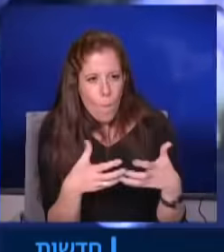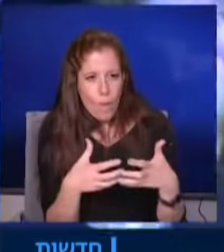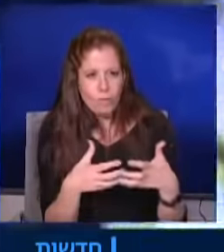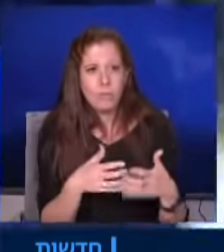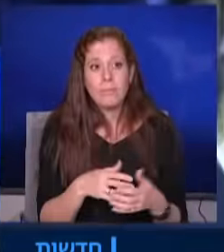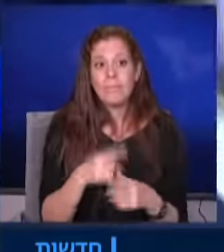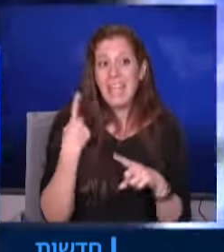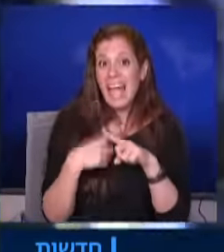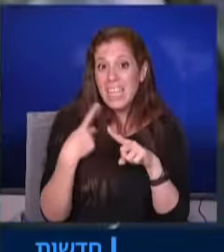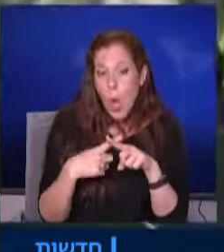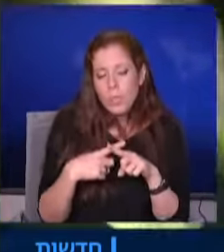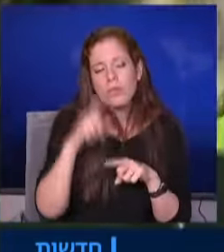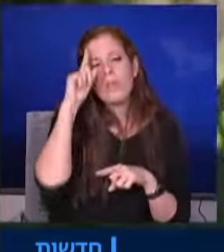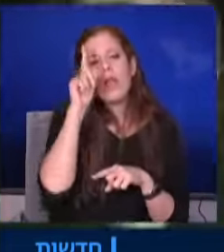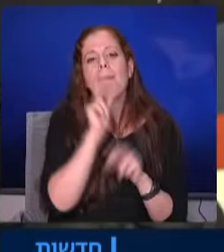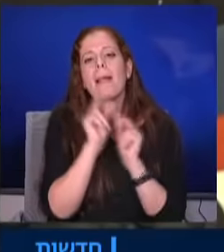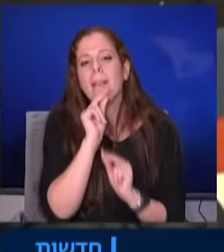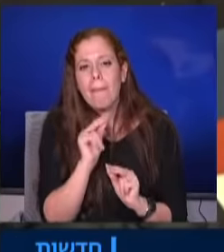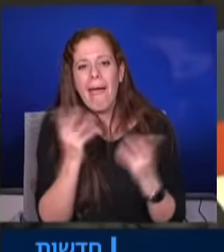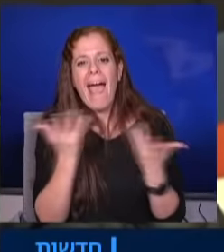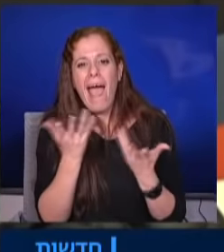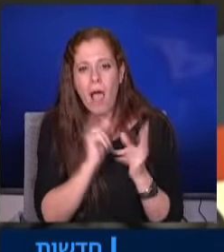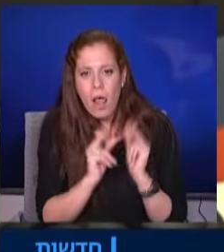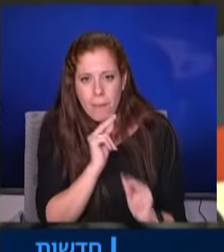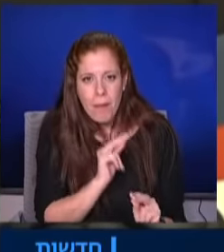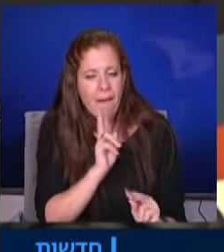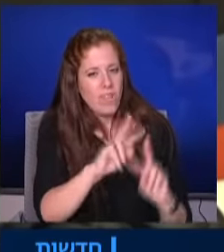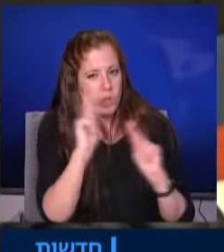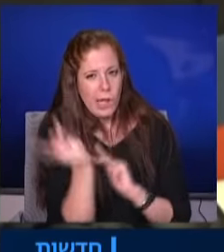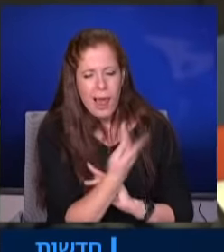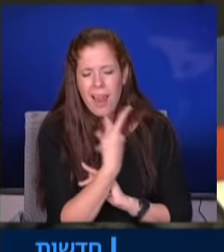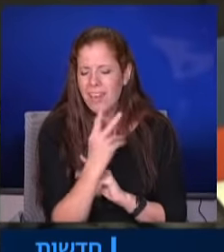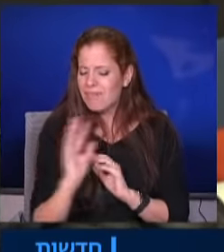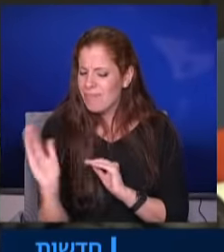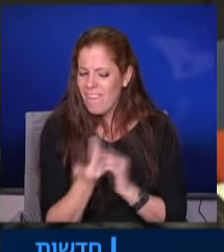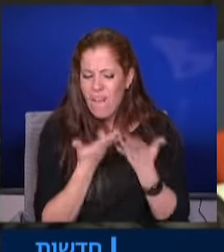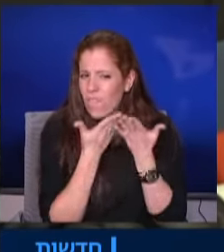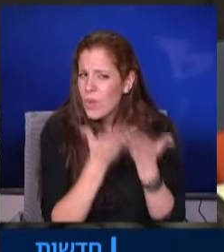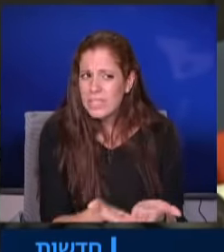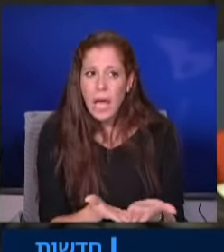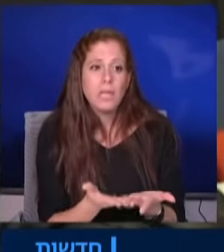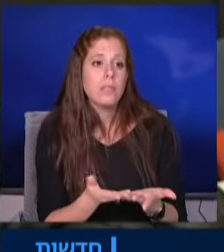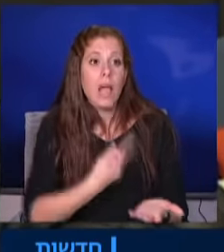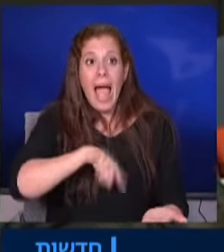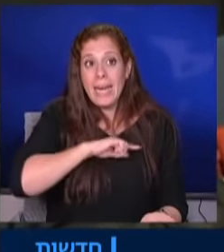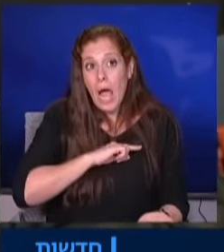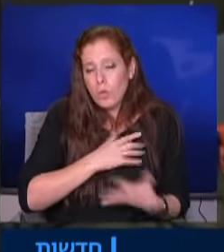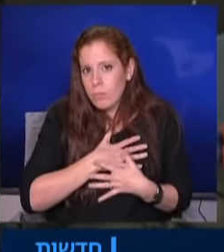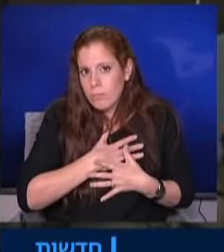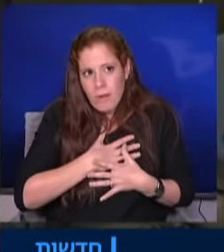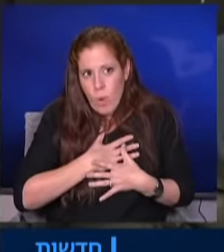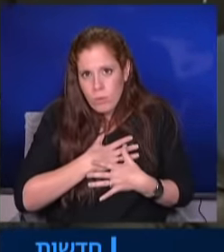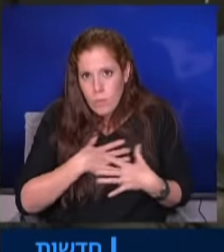שאתה יודע עם מי לדבר, אתה יודע איך לדבר, ויש קהילה והיא מקיפה אותך והיא עוזרת לך, ואנחנו לפחות חווים, כאילו